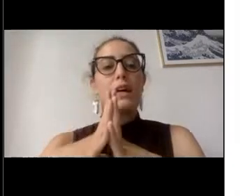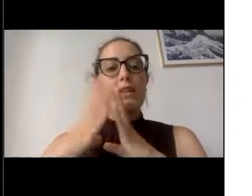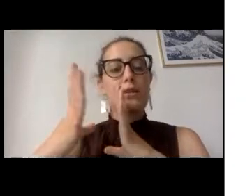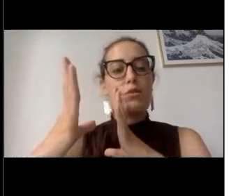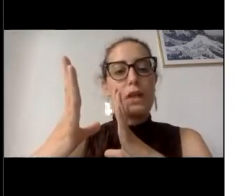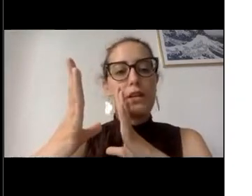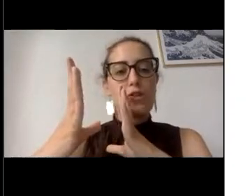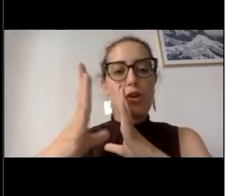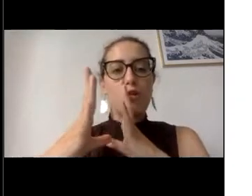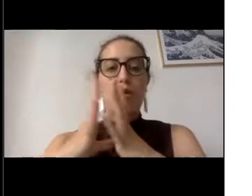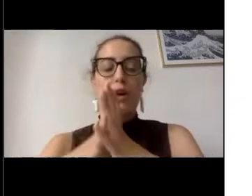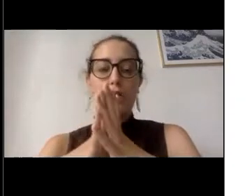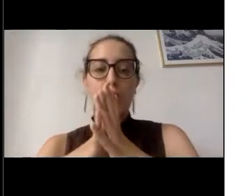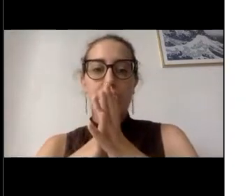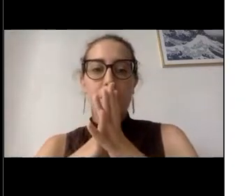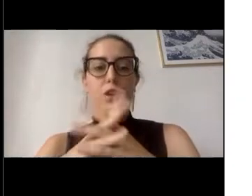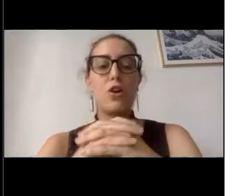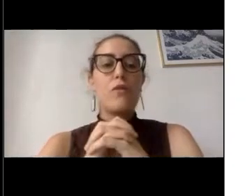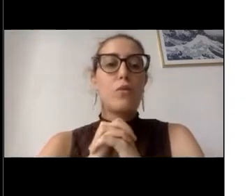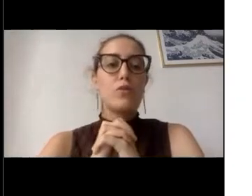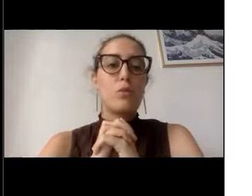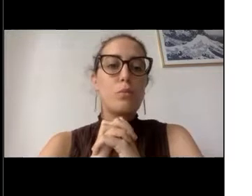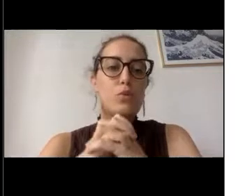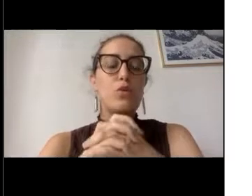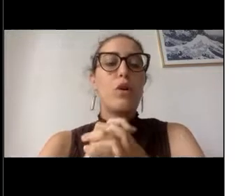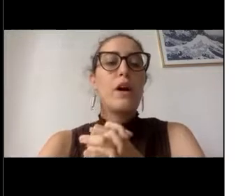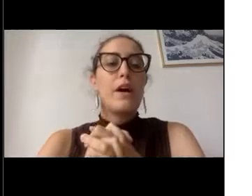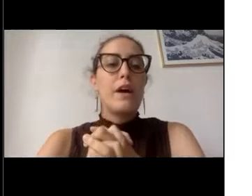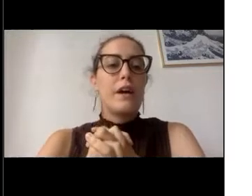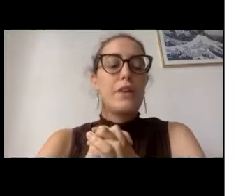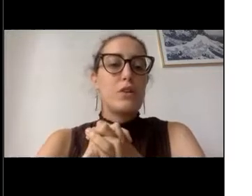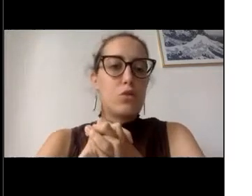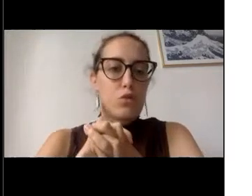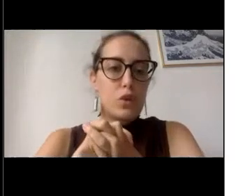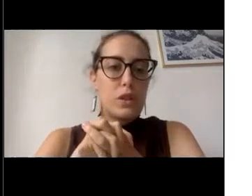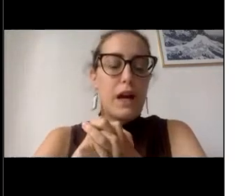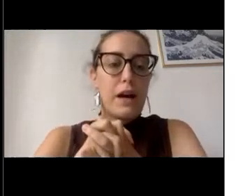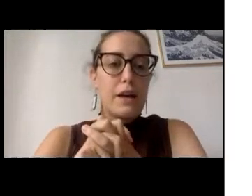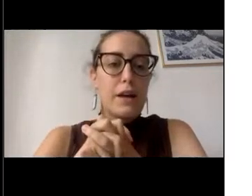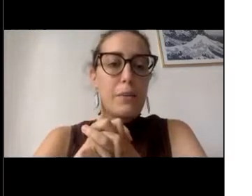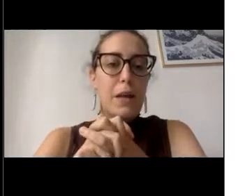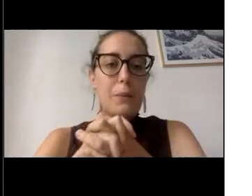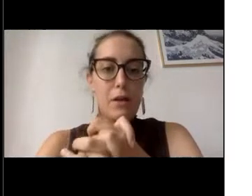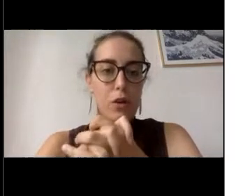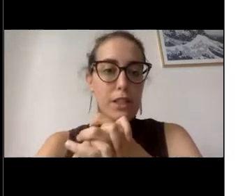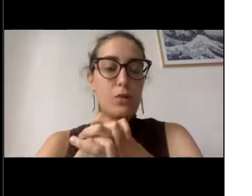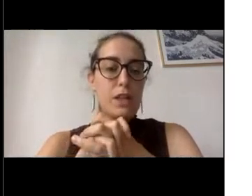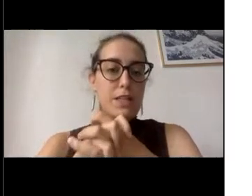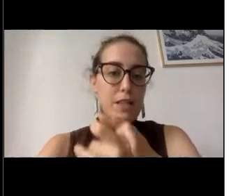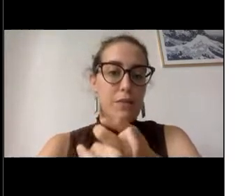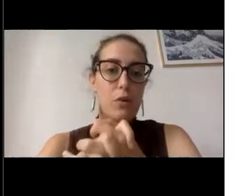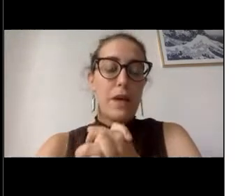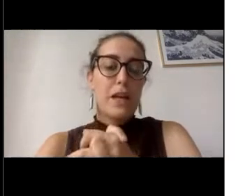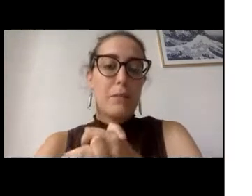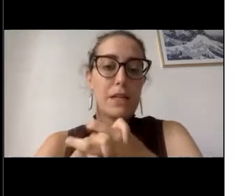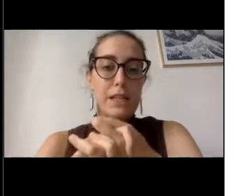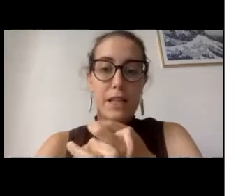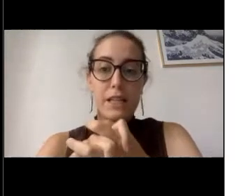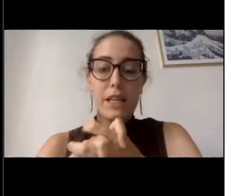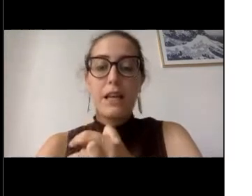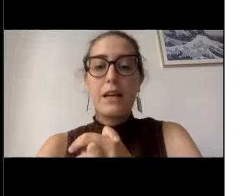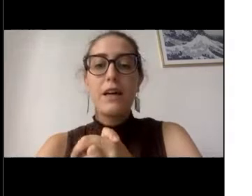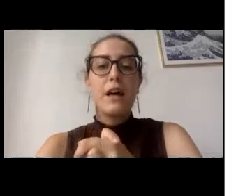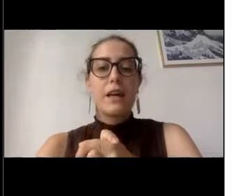cambiare dal 2018 al 2019 quando appunto viene introdotta per la prima volta un'iniziativa europea